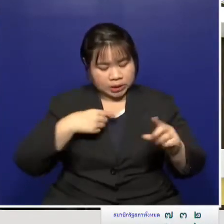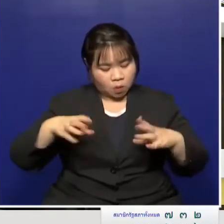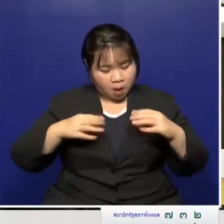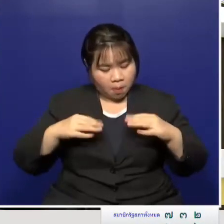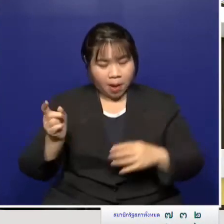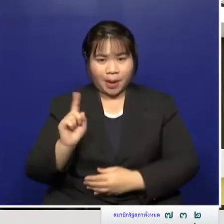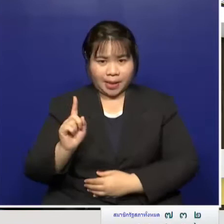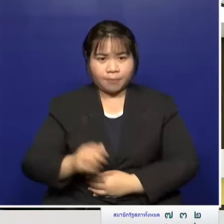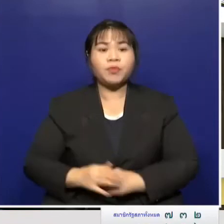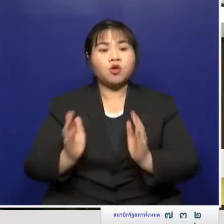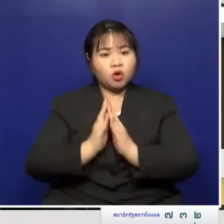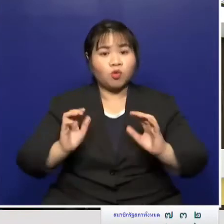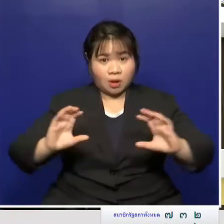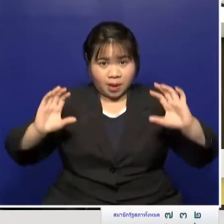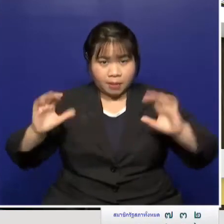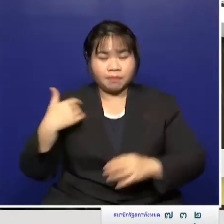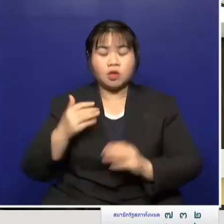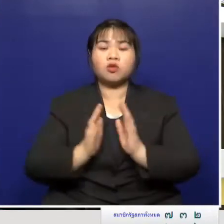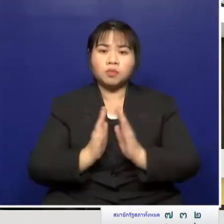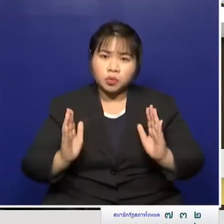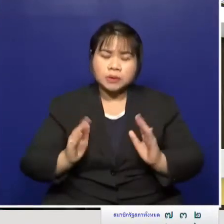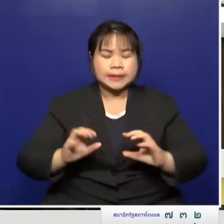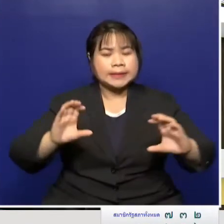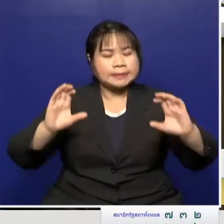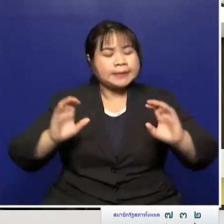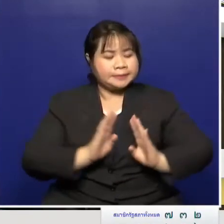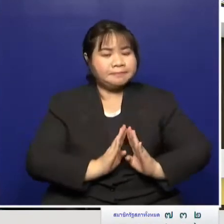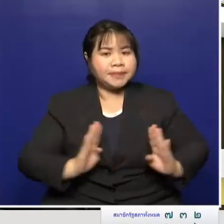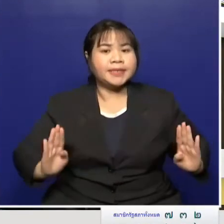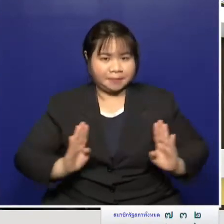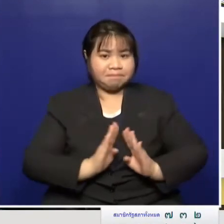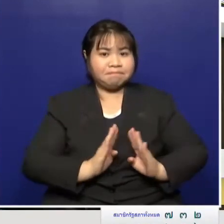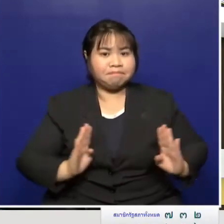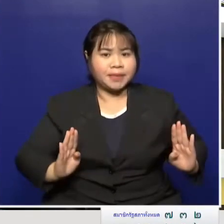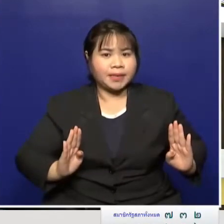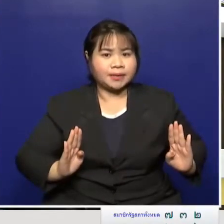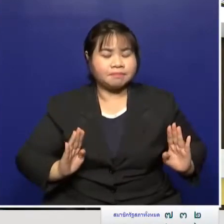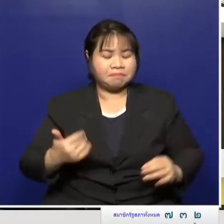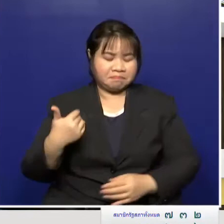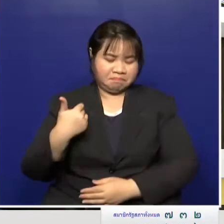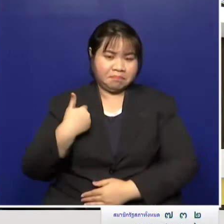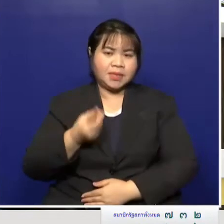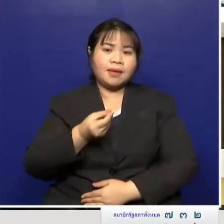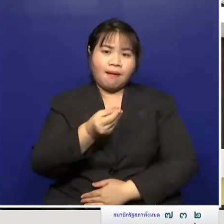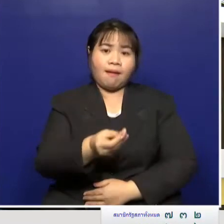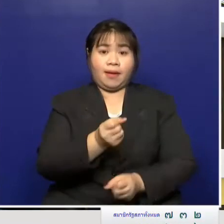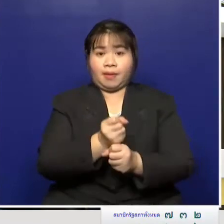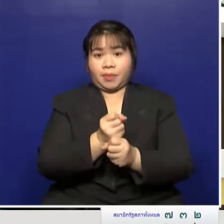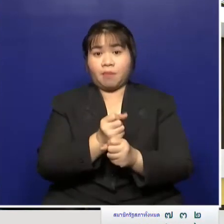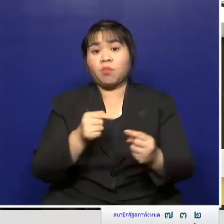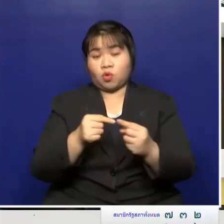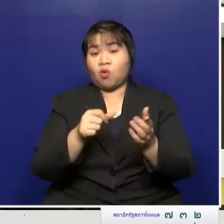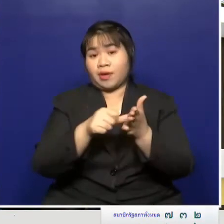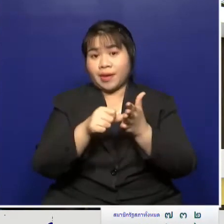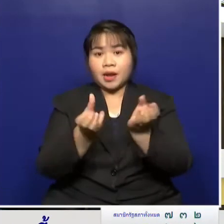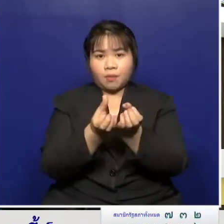นะครับและขอบครัฐบาลด้วยนะครับที่รัฐบายก็ใจกว้างนะครับที่ ได้มีสัญญาณลงมาเหมอนกันนะครับที่จะให้มี การแ